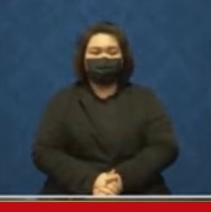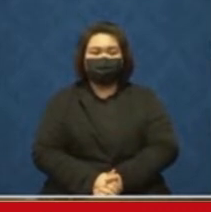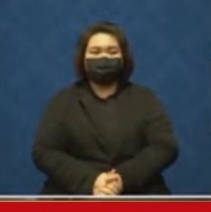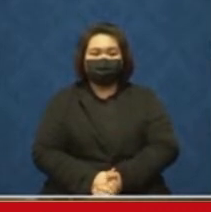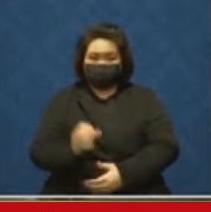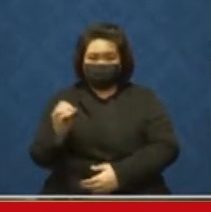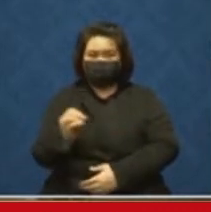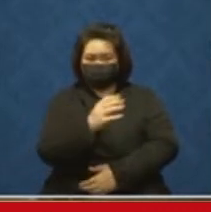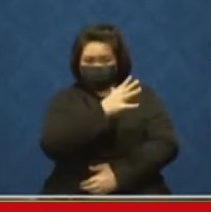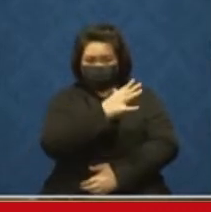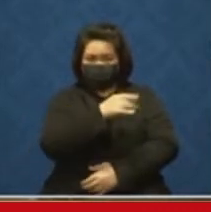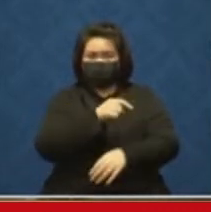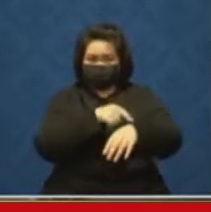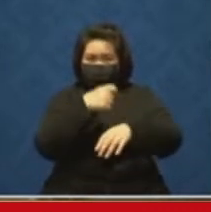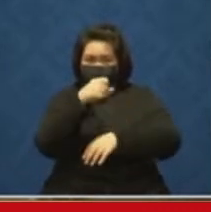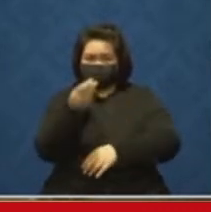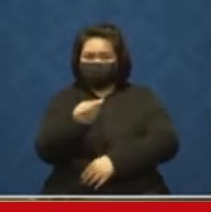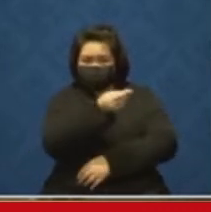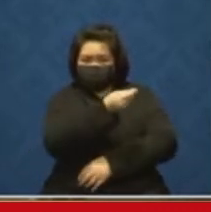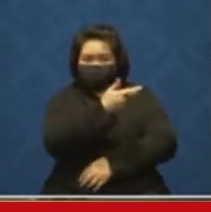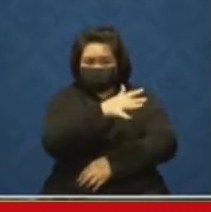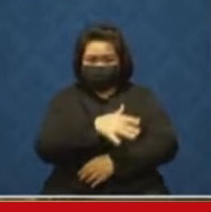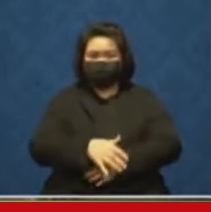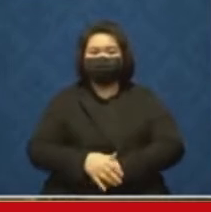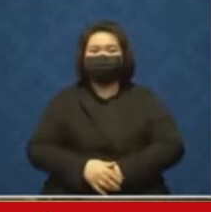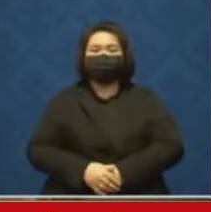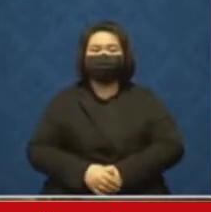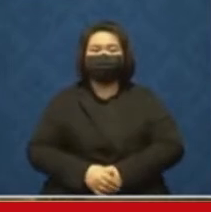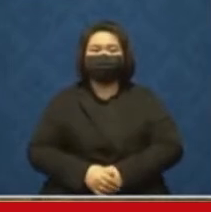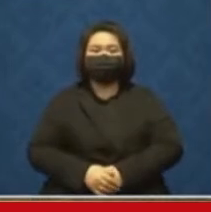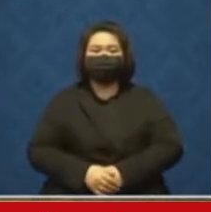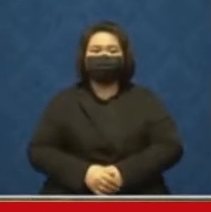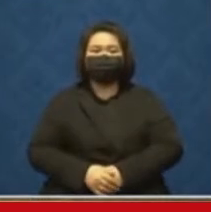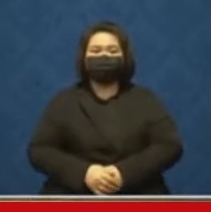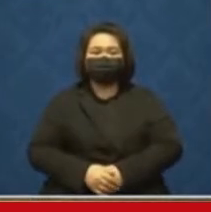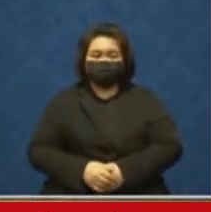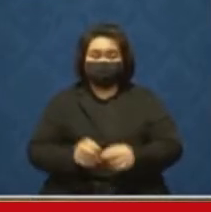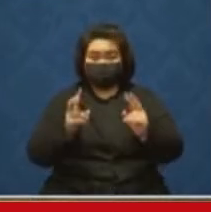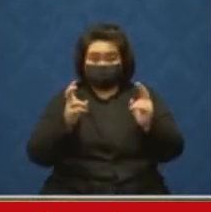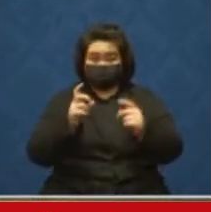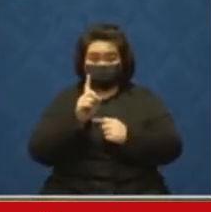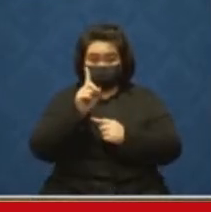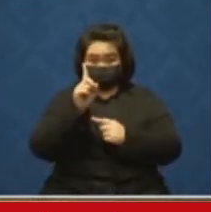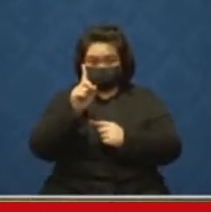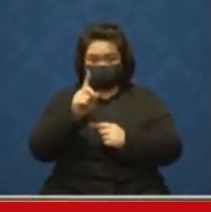สได์ส่ไปตแต่สิบโมงนะครับปเดแรกครท่ประทาน